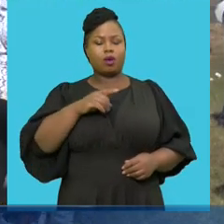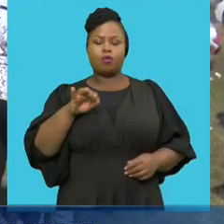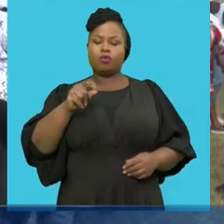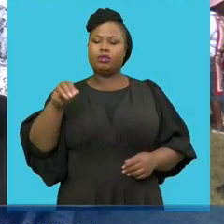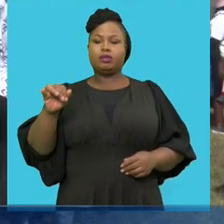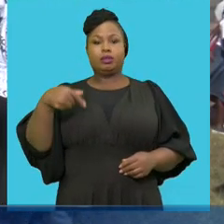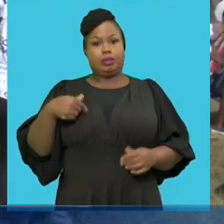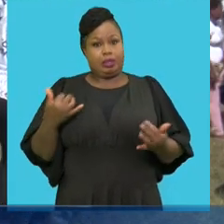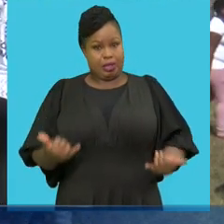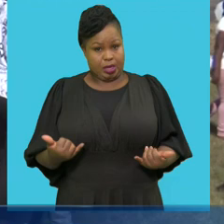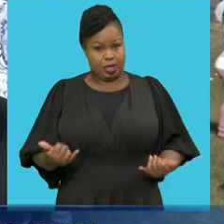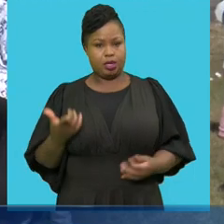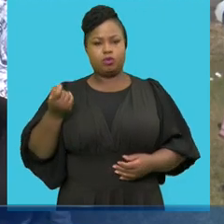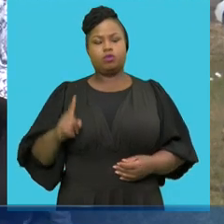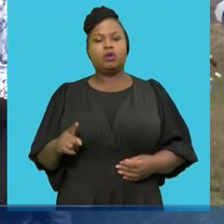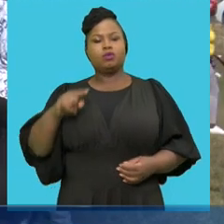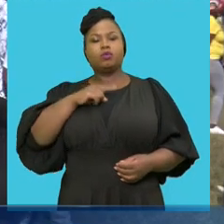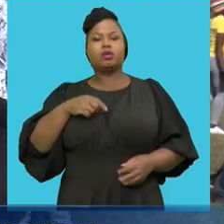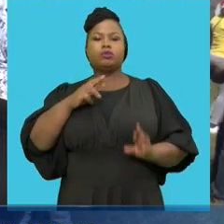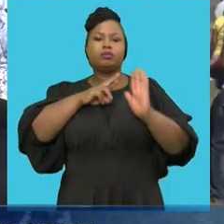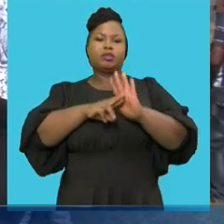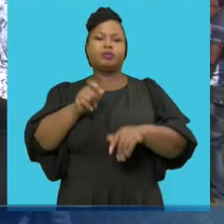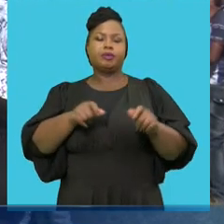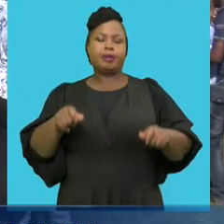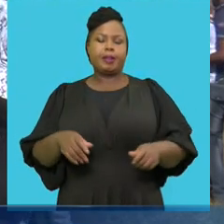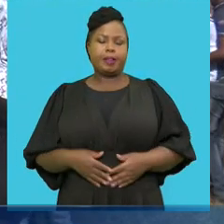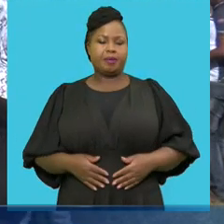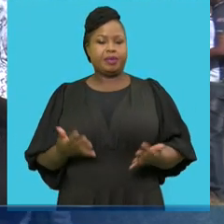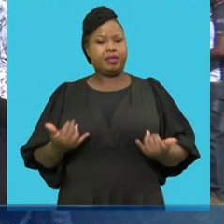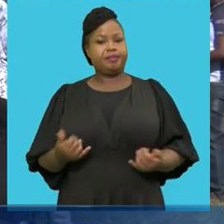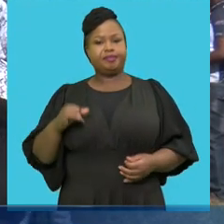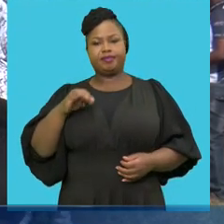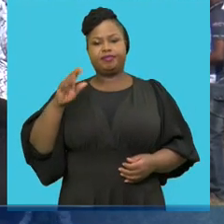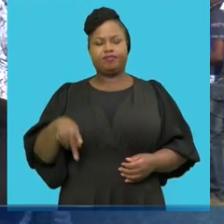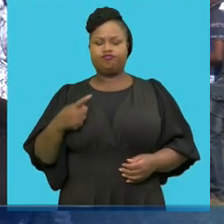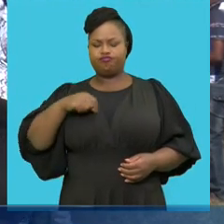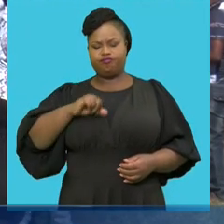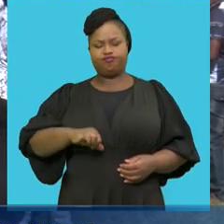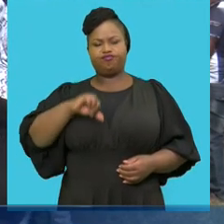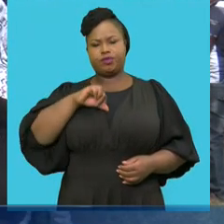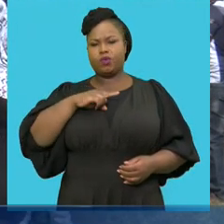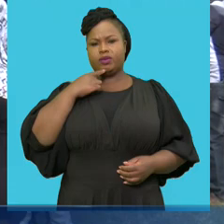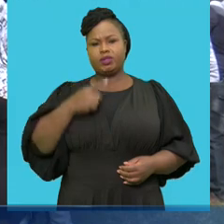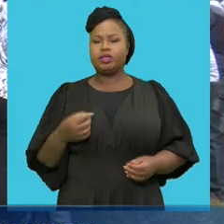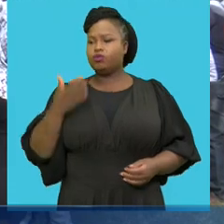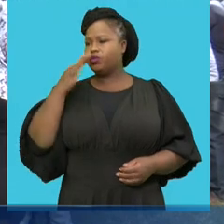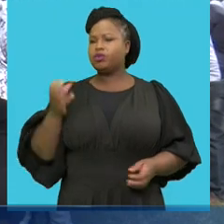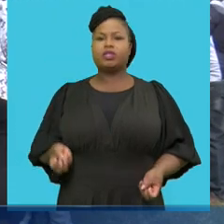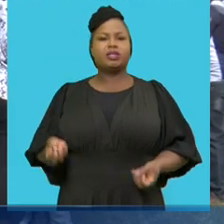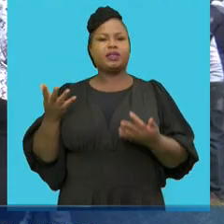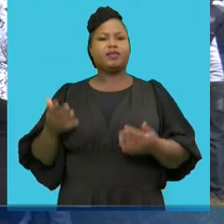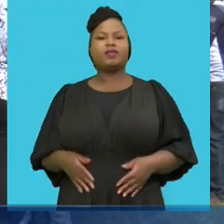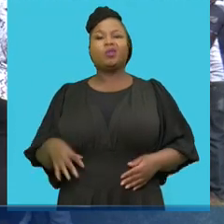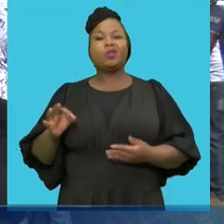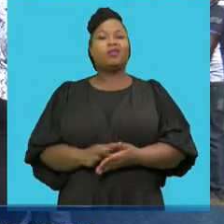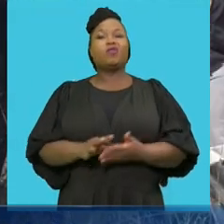yini ayenzayo currently ukuba yizwi elimele iqembu lenkatha. As the IFP we pride ourselves ukuthi asiniki nje abaholi just